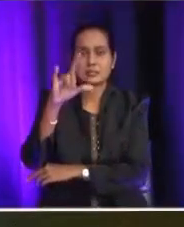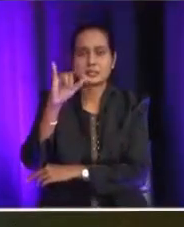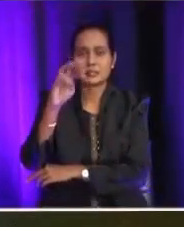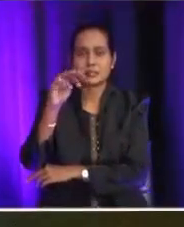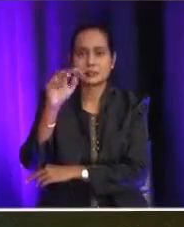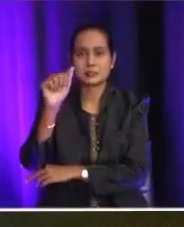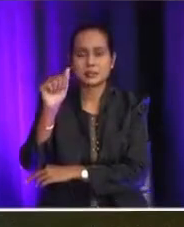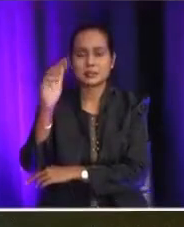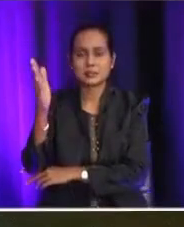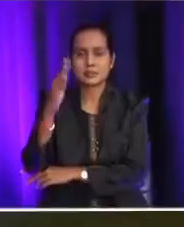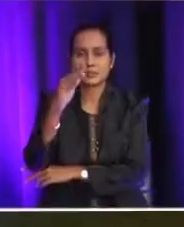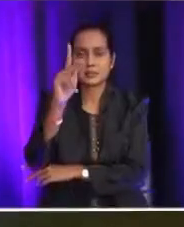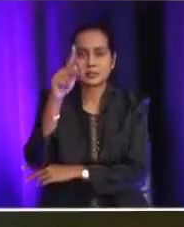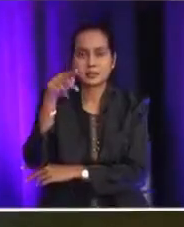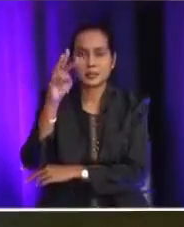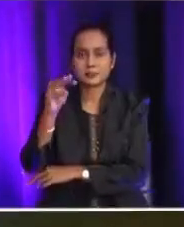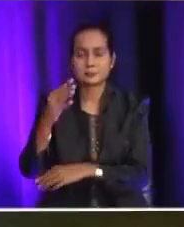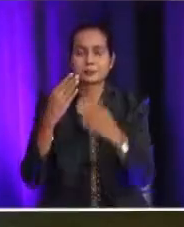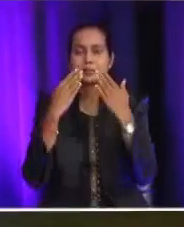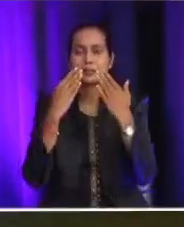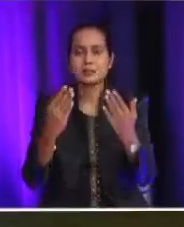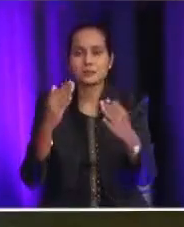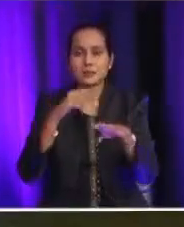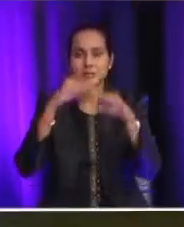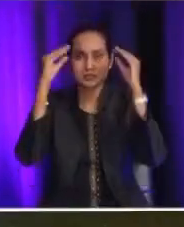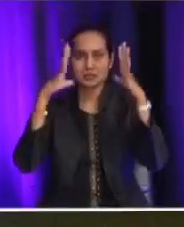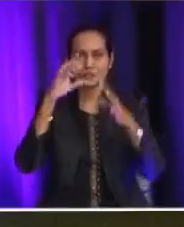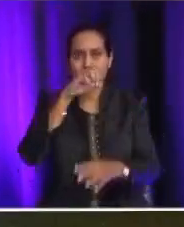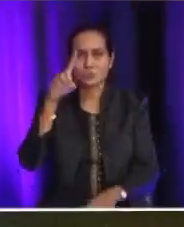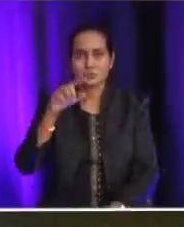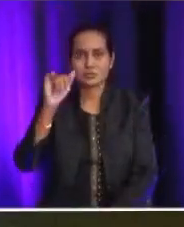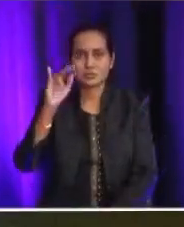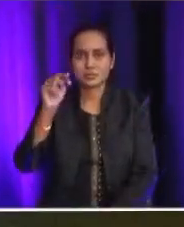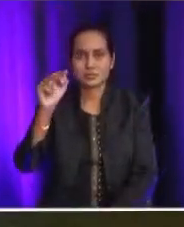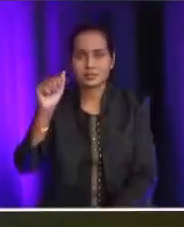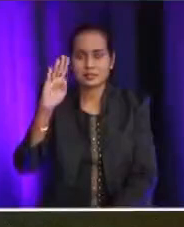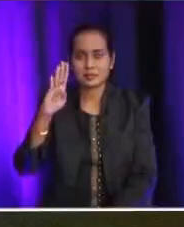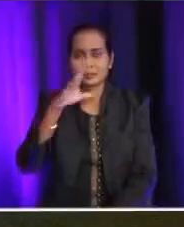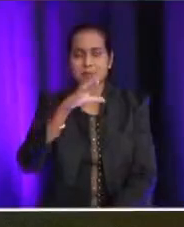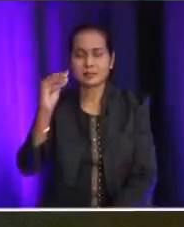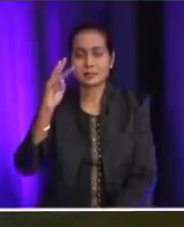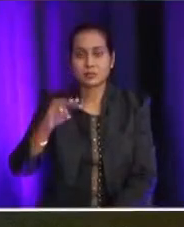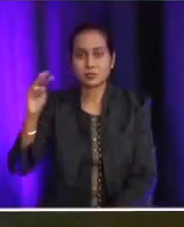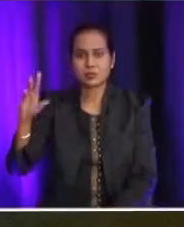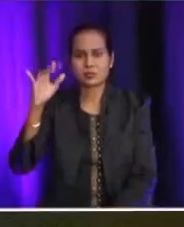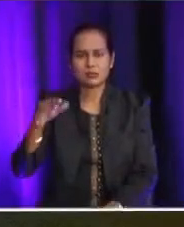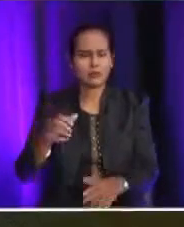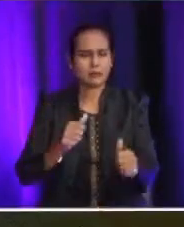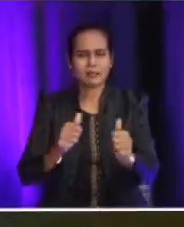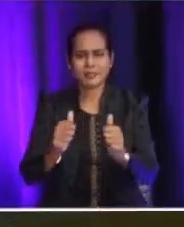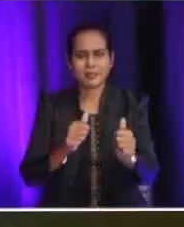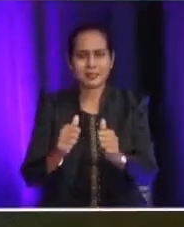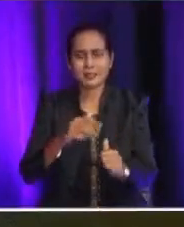terima kasih sekali lagi saya ucapkan kepada cikgu Zainab juga murid-murid kita yang cukup aktif, cukup pintar